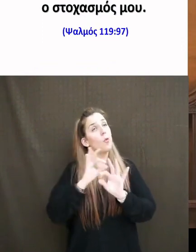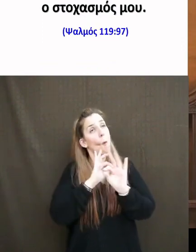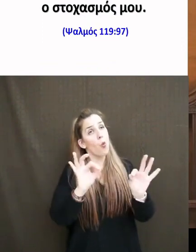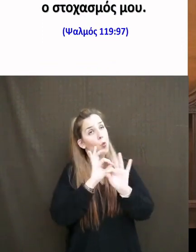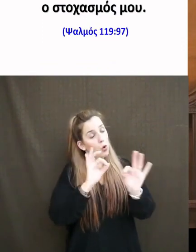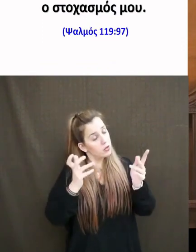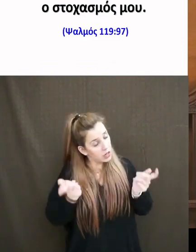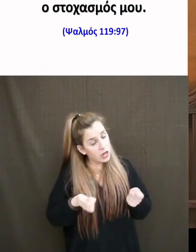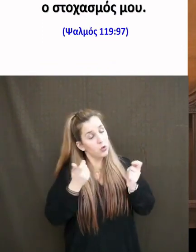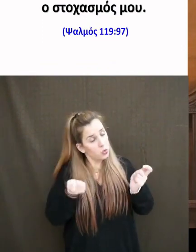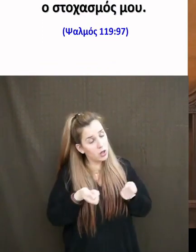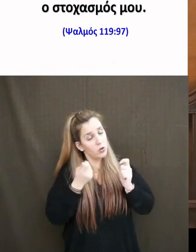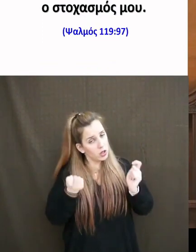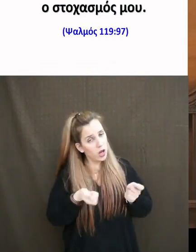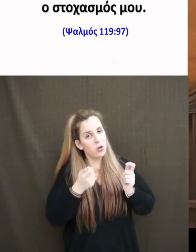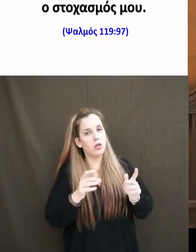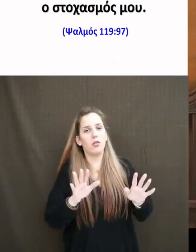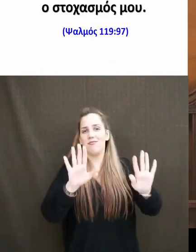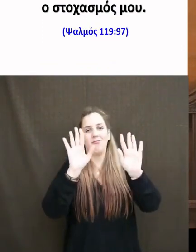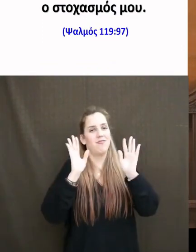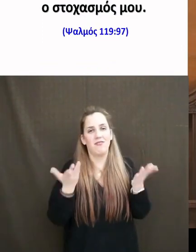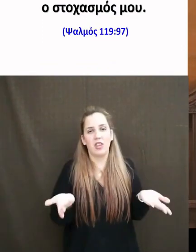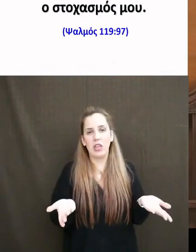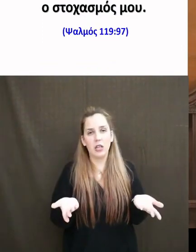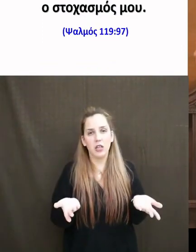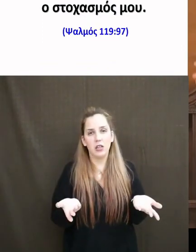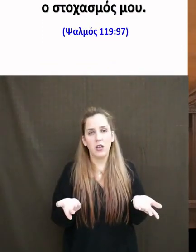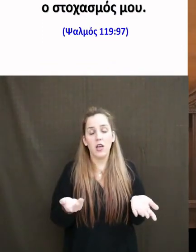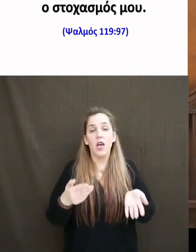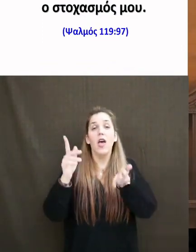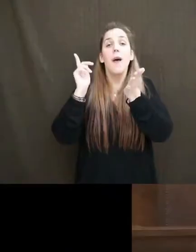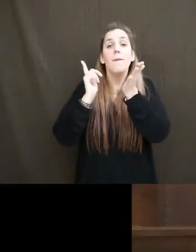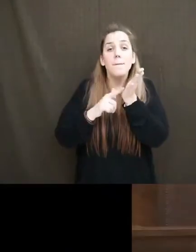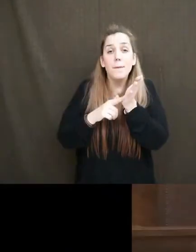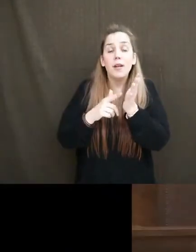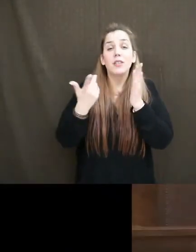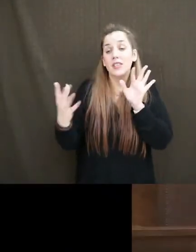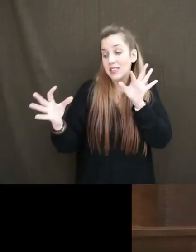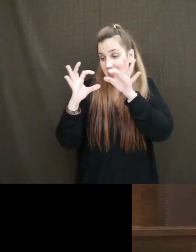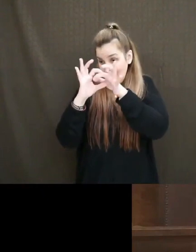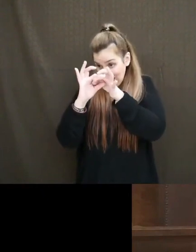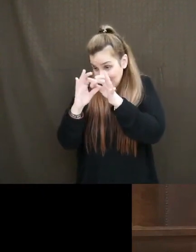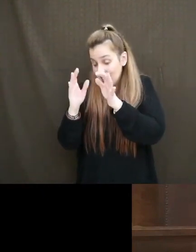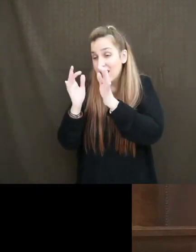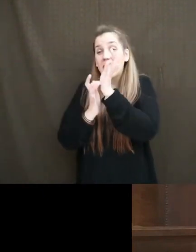Θεός βλέπει την καρδιά και την καρδιά μόνο ο Χριστός την καθαρίζει.